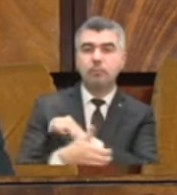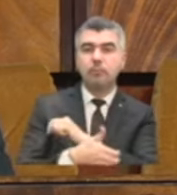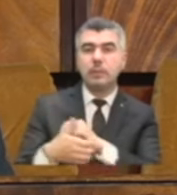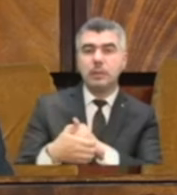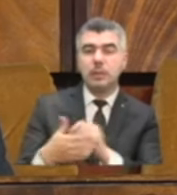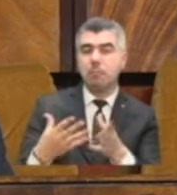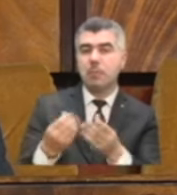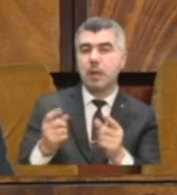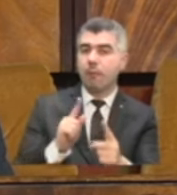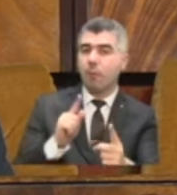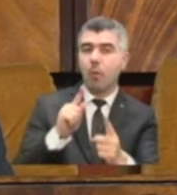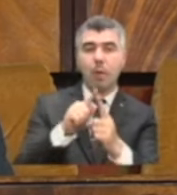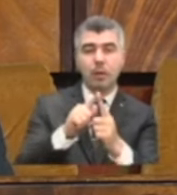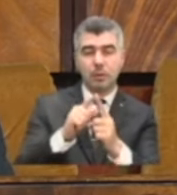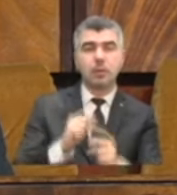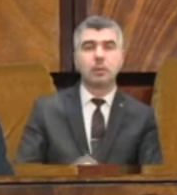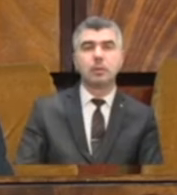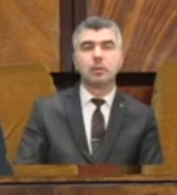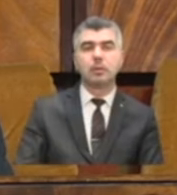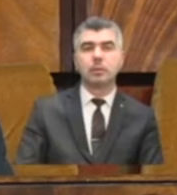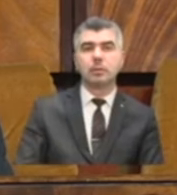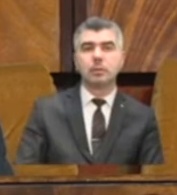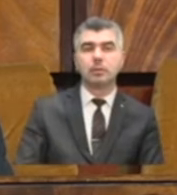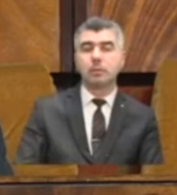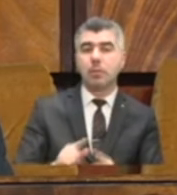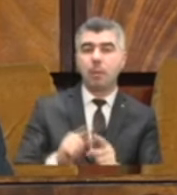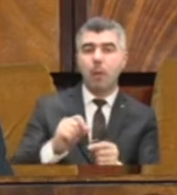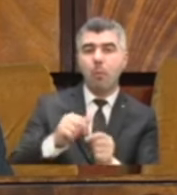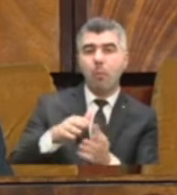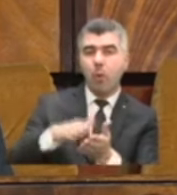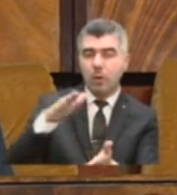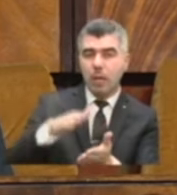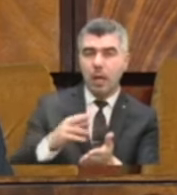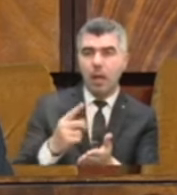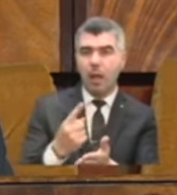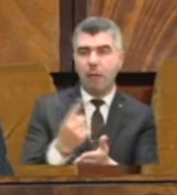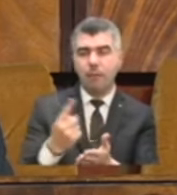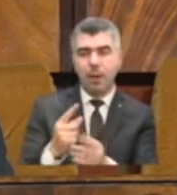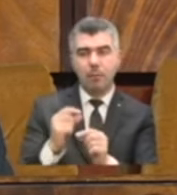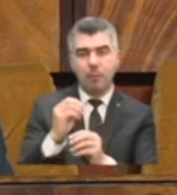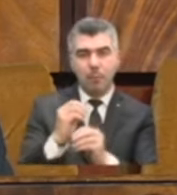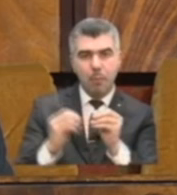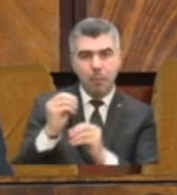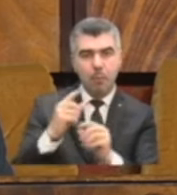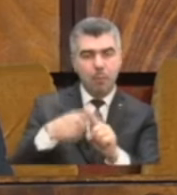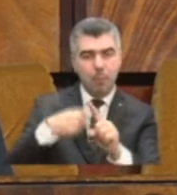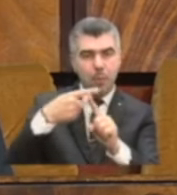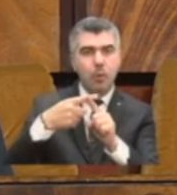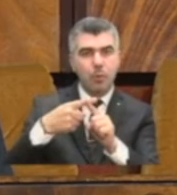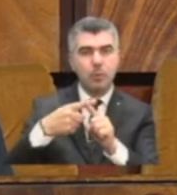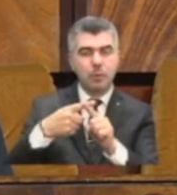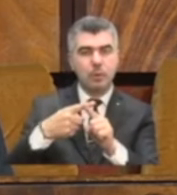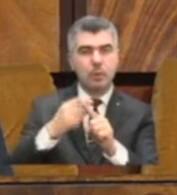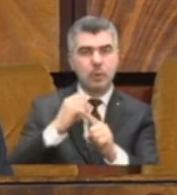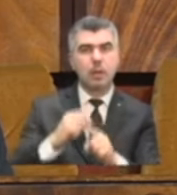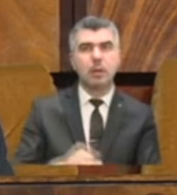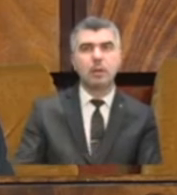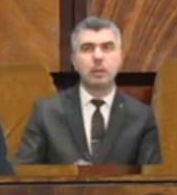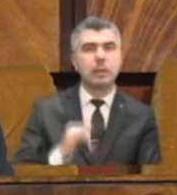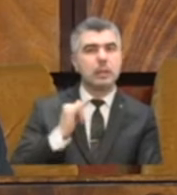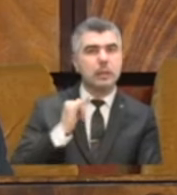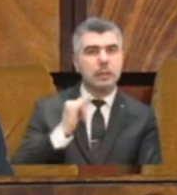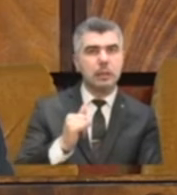بشكل مباشر، ماشي لان البوطاز نافع 10 درهم ولا 2 درهم ونص، ولكن انها عنده علاقة او استخدام متواصل